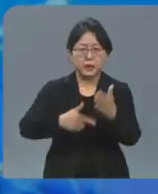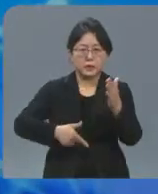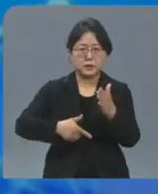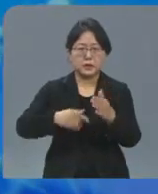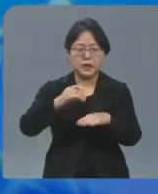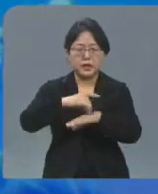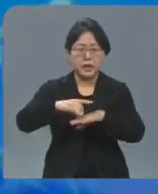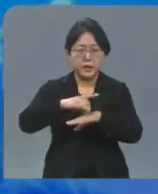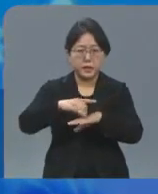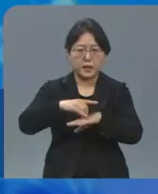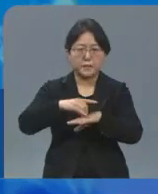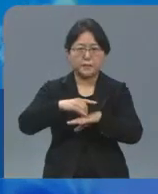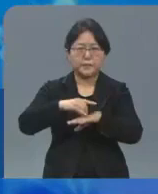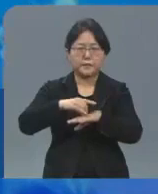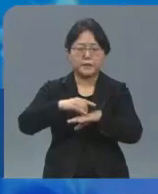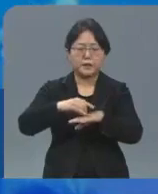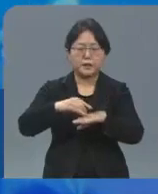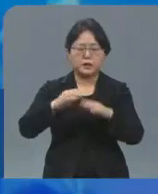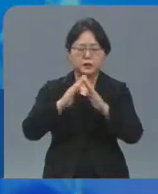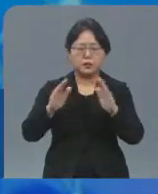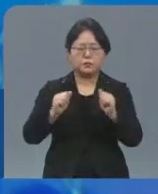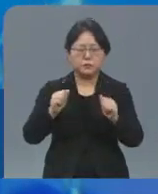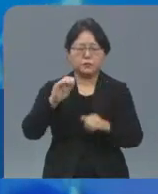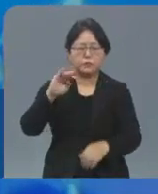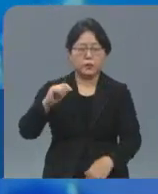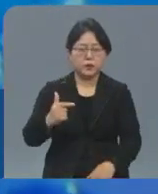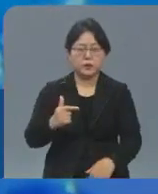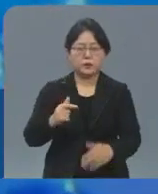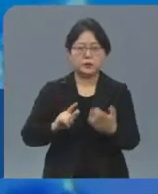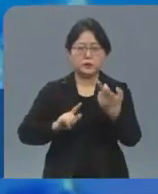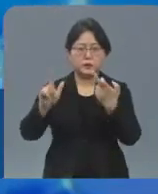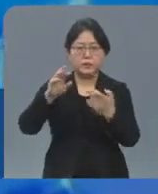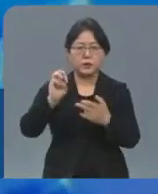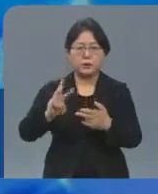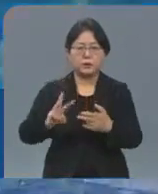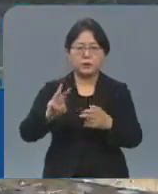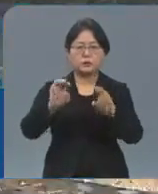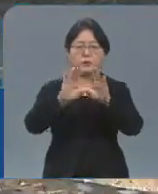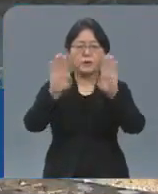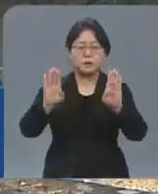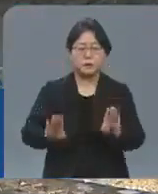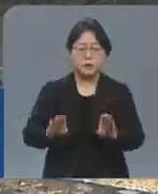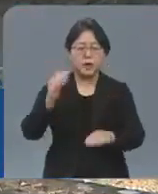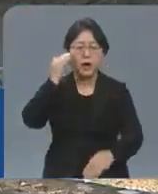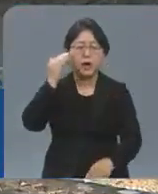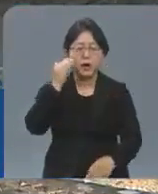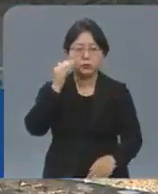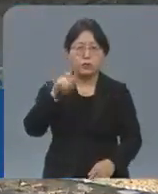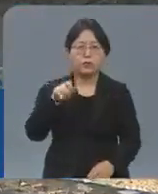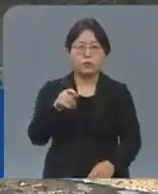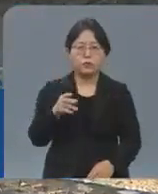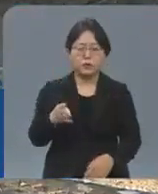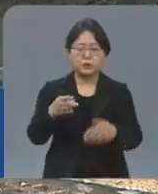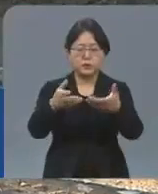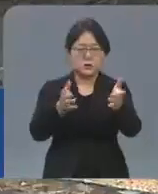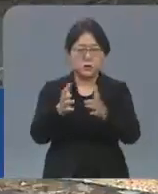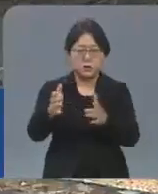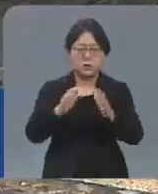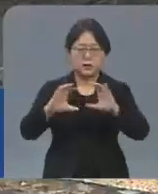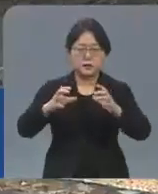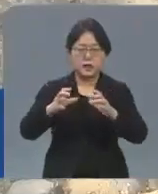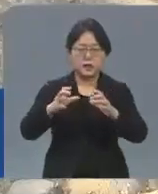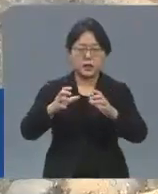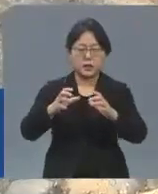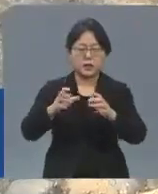강진군과 해남군 그리고 전북 부안군이 오는 12일 국립광주박물관에서 한국의 고려청자 요지 세계유산